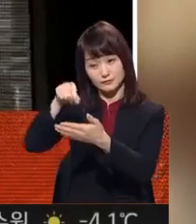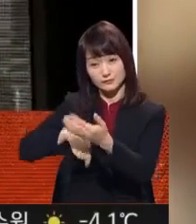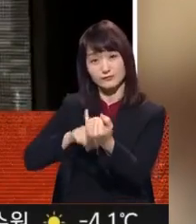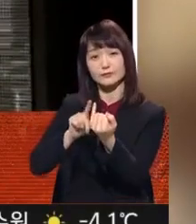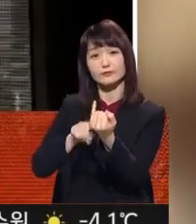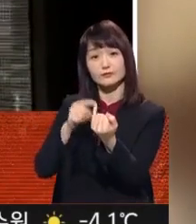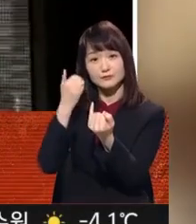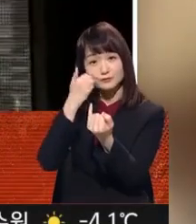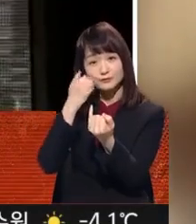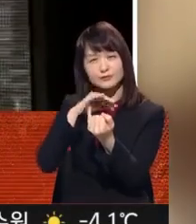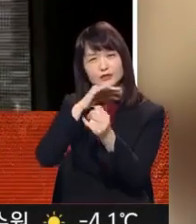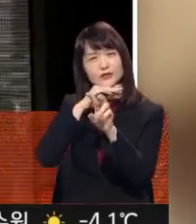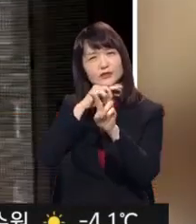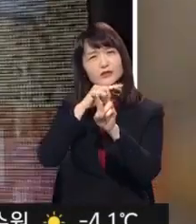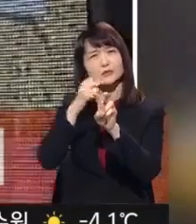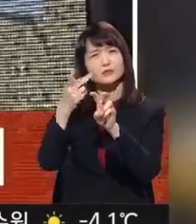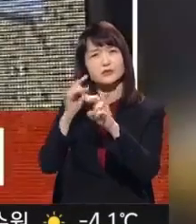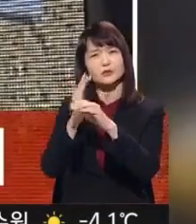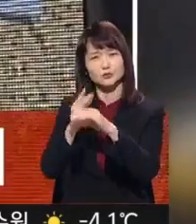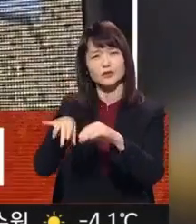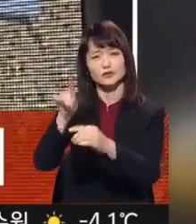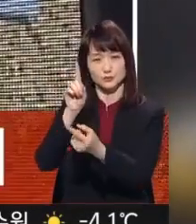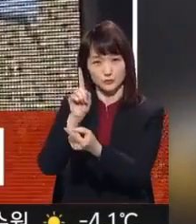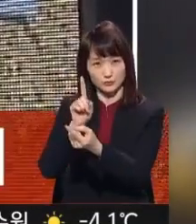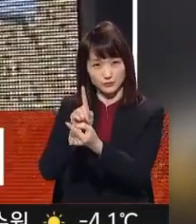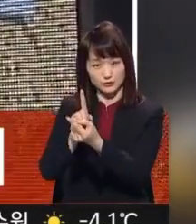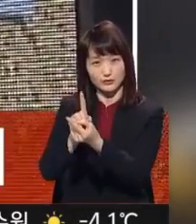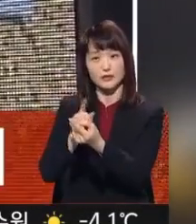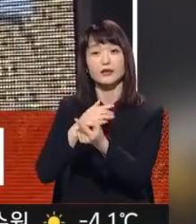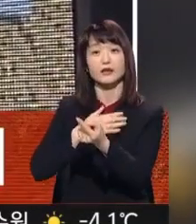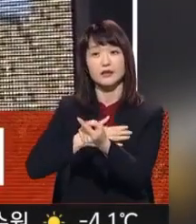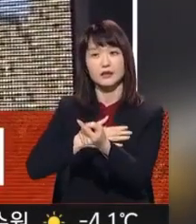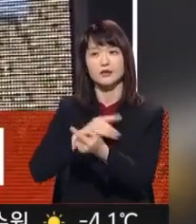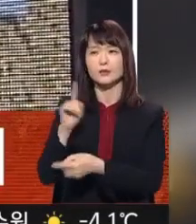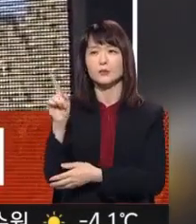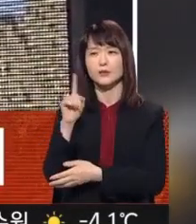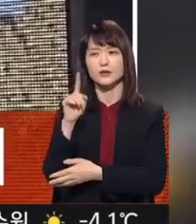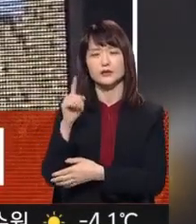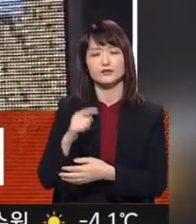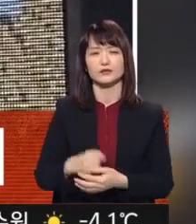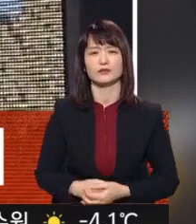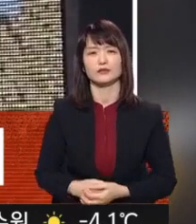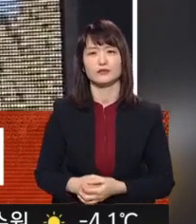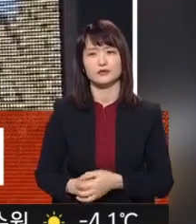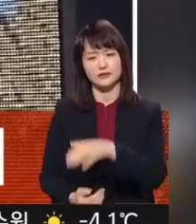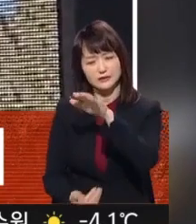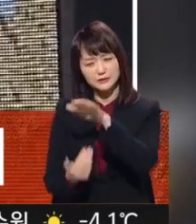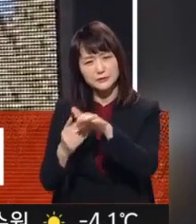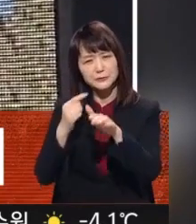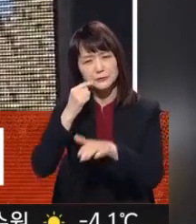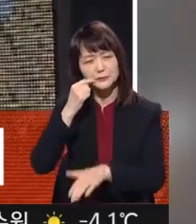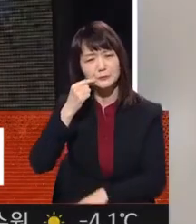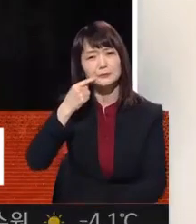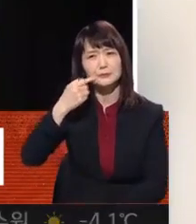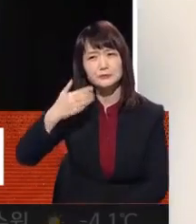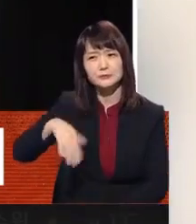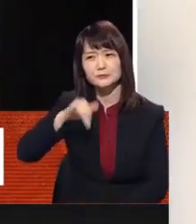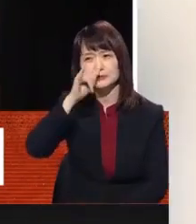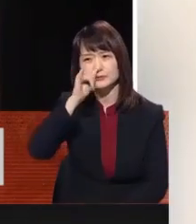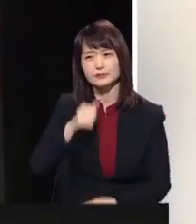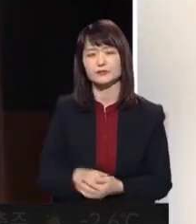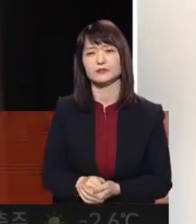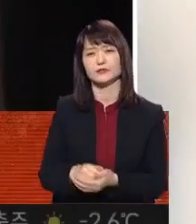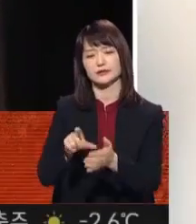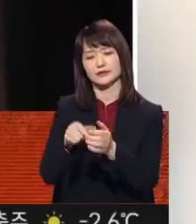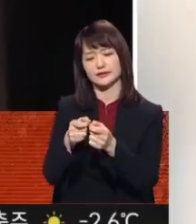친구는 20대 중반쯤 처음 인연을 가지게 됐고 뭔가 풋사랑을 넘어서 커다랗지만 또 이루지 못한 아쉬움도 있었다 긴